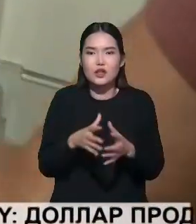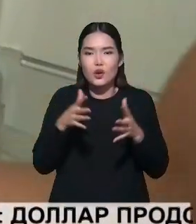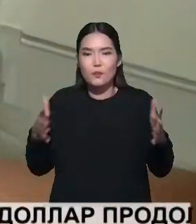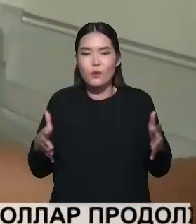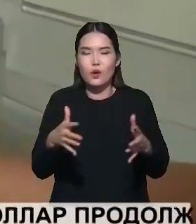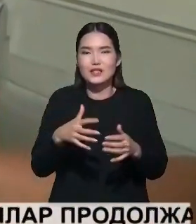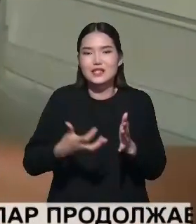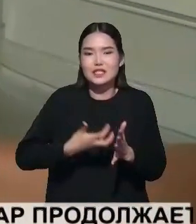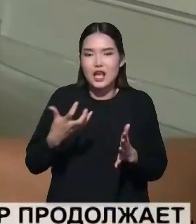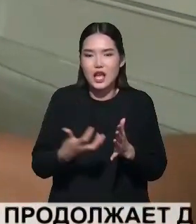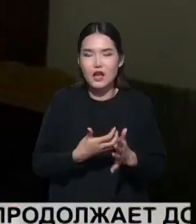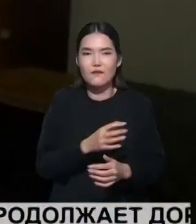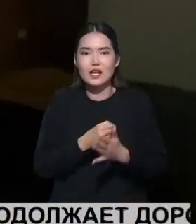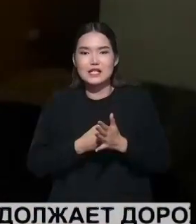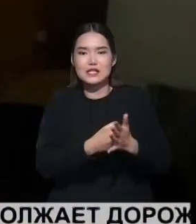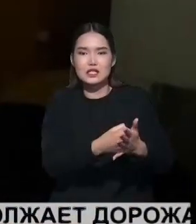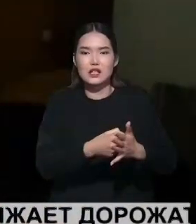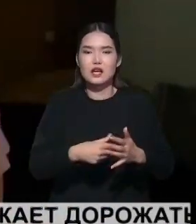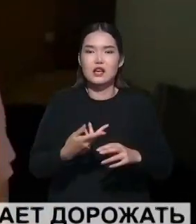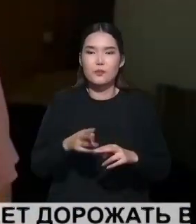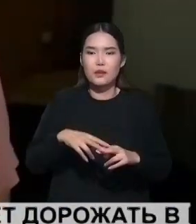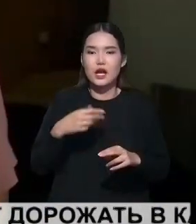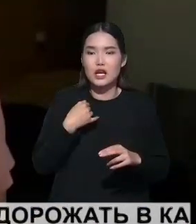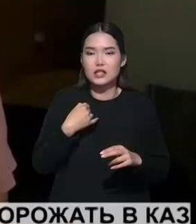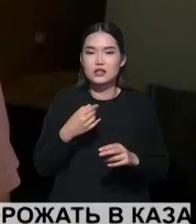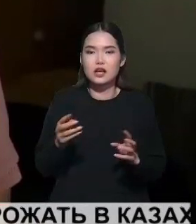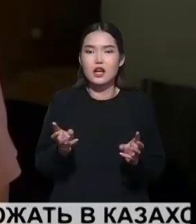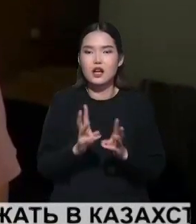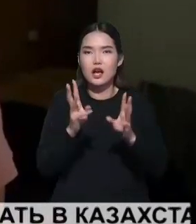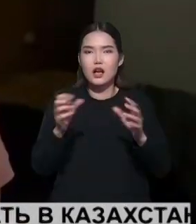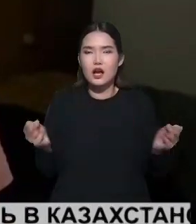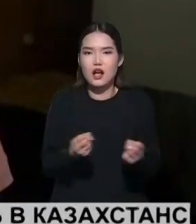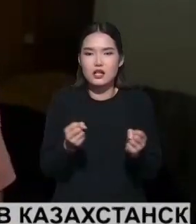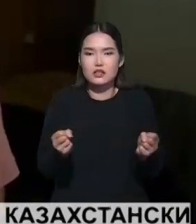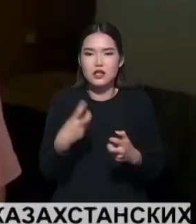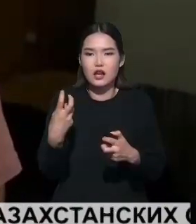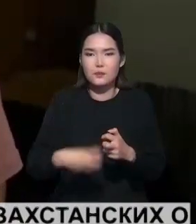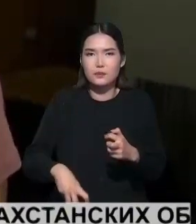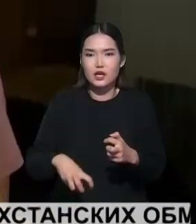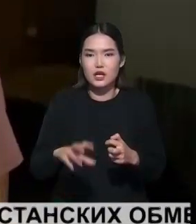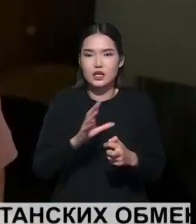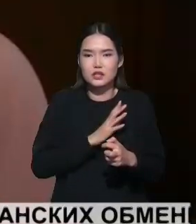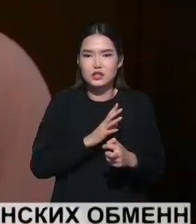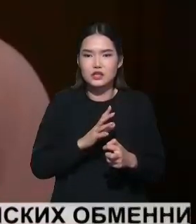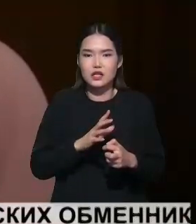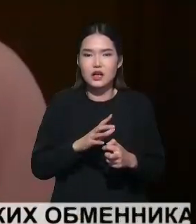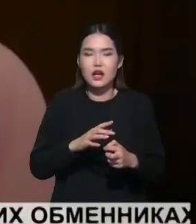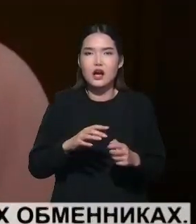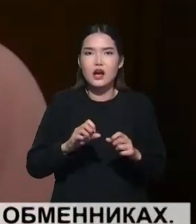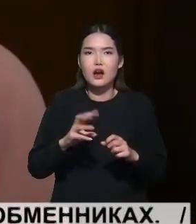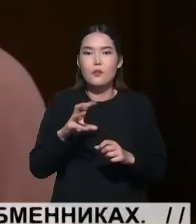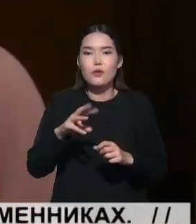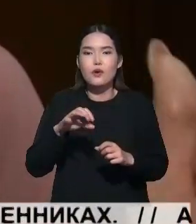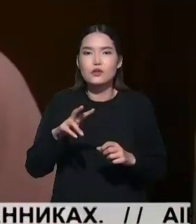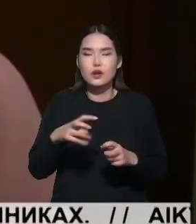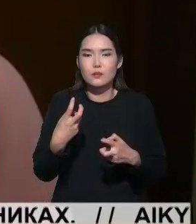Не хватает силы напряжения. Вот у меня сгорел холодильник. Сгорел модем. Почему? Потому что у